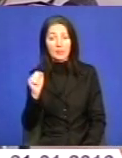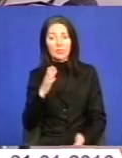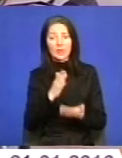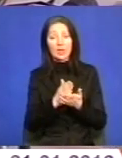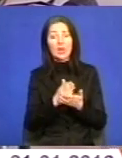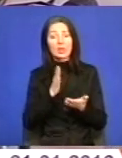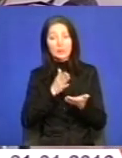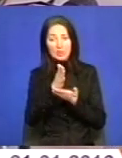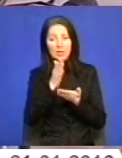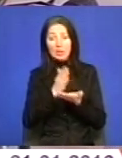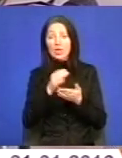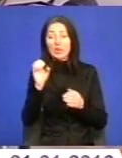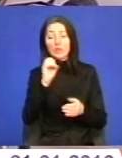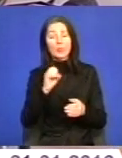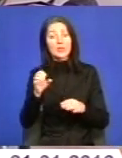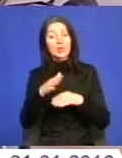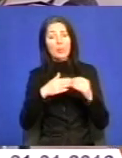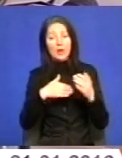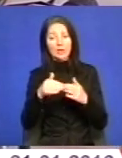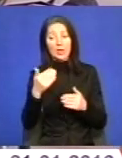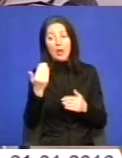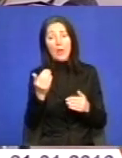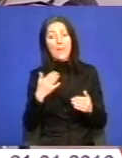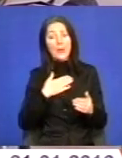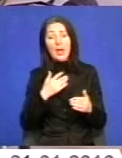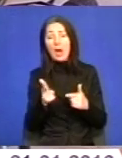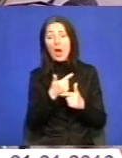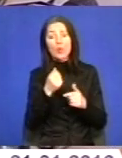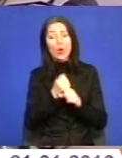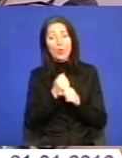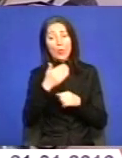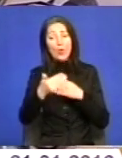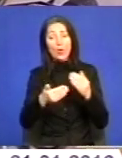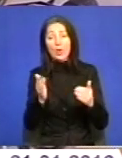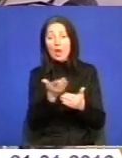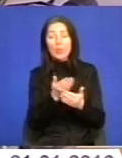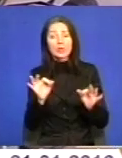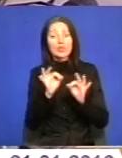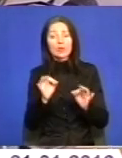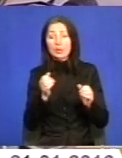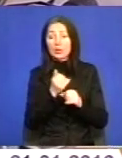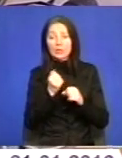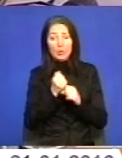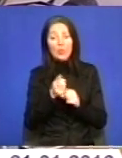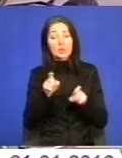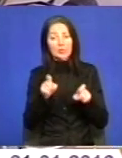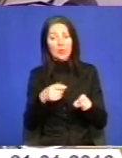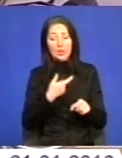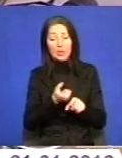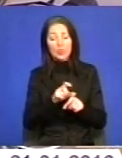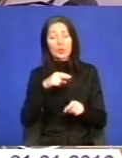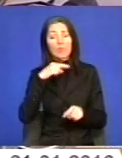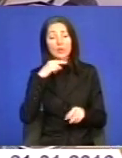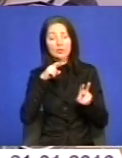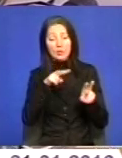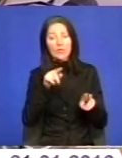є європейська практика. Ви або робимо кроки, або нічого не робимо і сидимо. Я дуже уважно